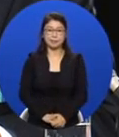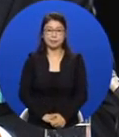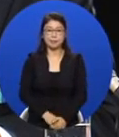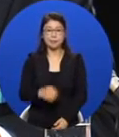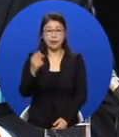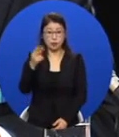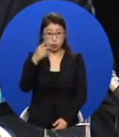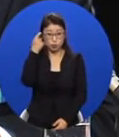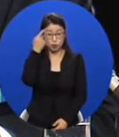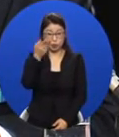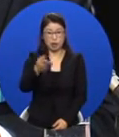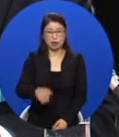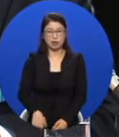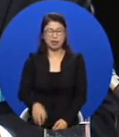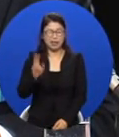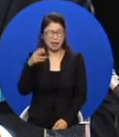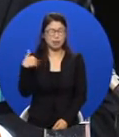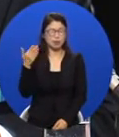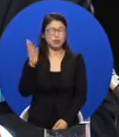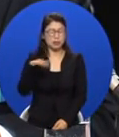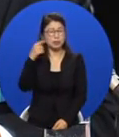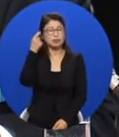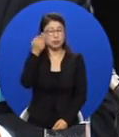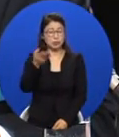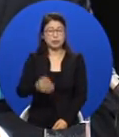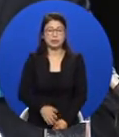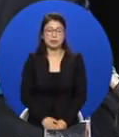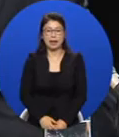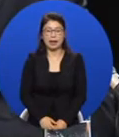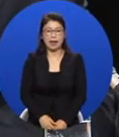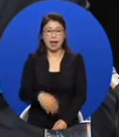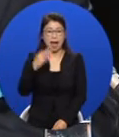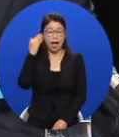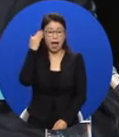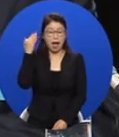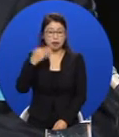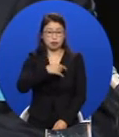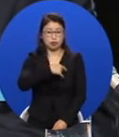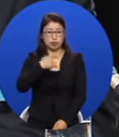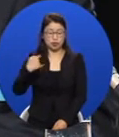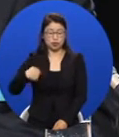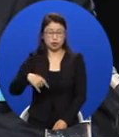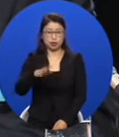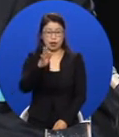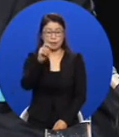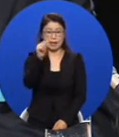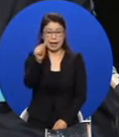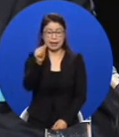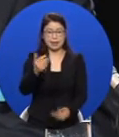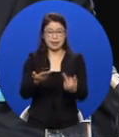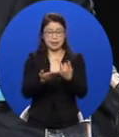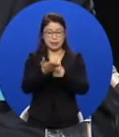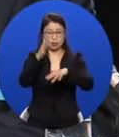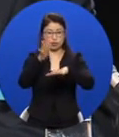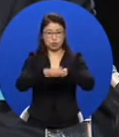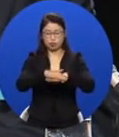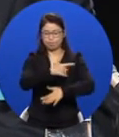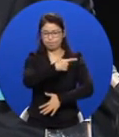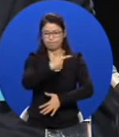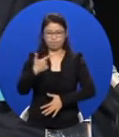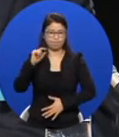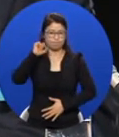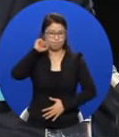하나 들어보겠습니다. 잘 알지 못하겠지만 들어보겠습니다. 한중 FTA. 이 제주 농업 굉장히